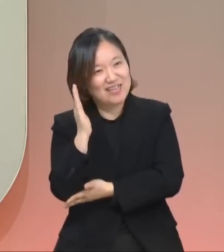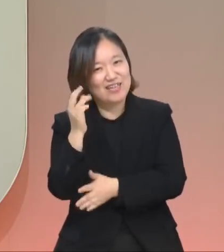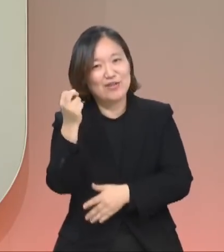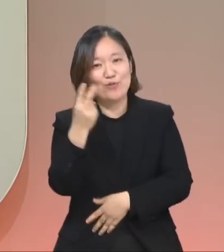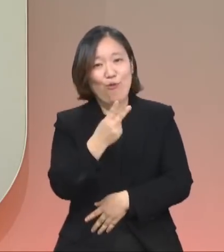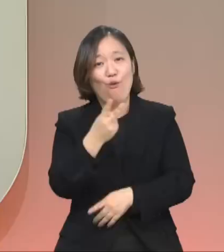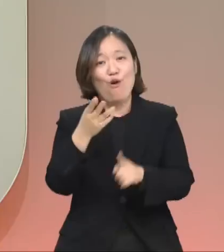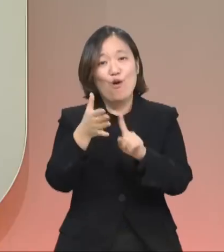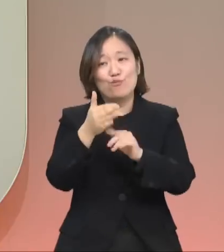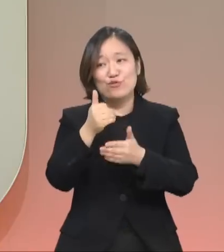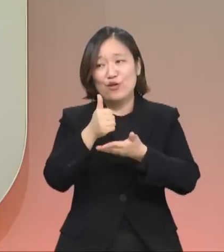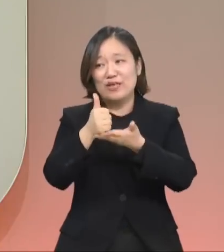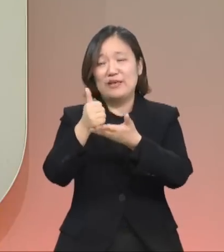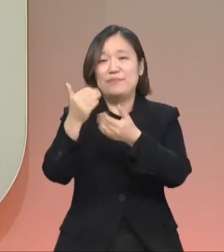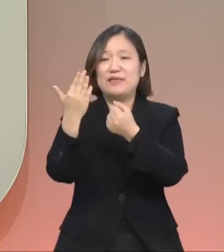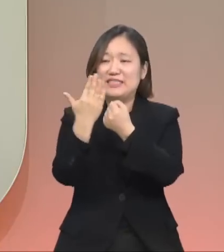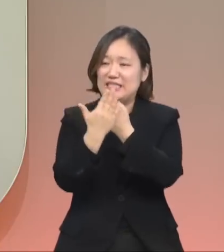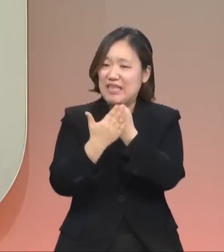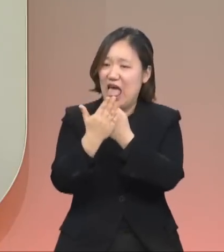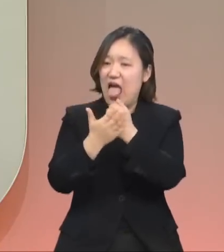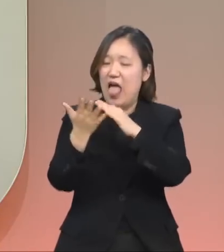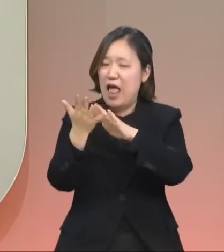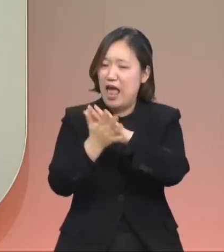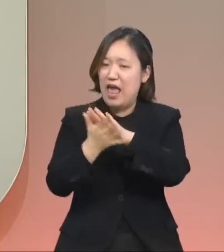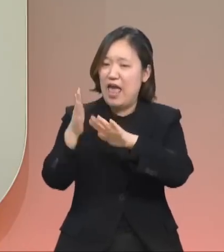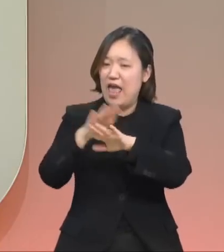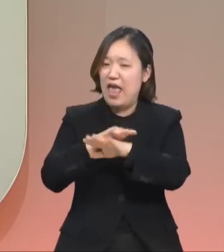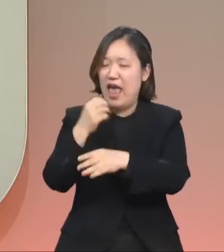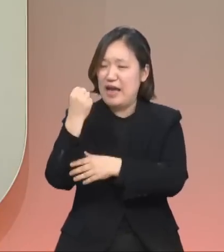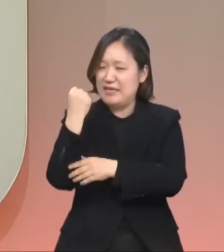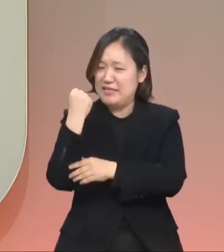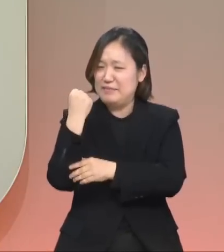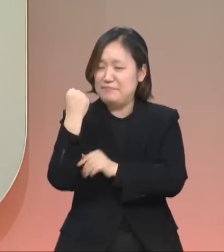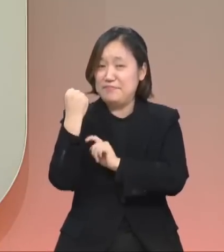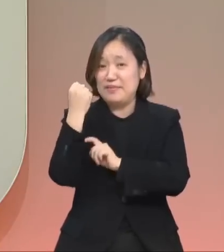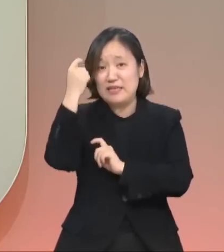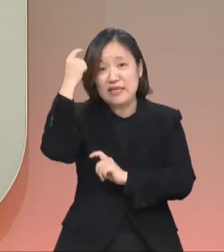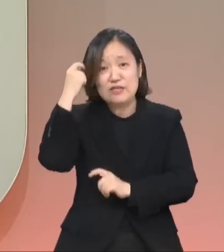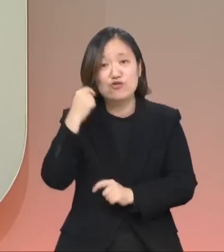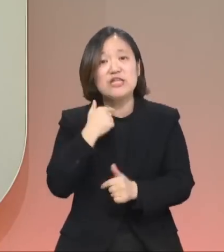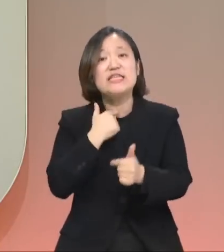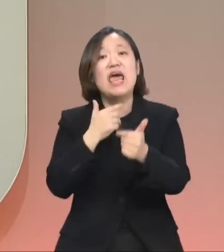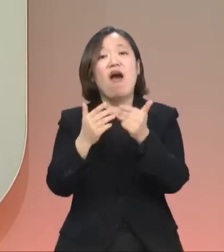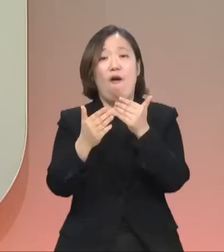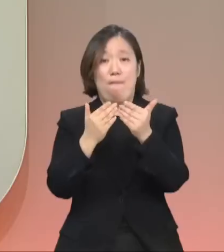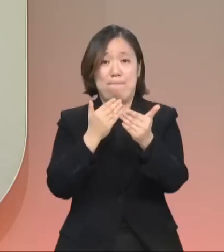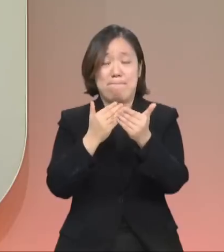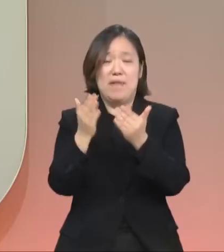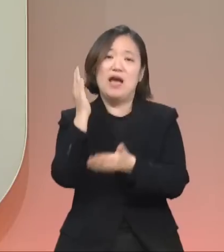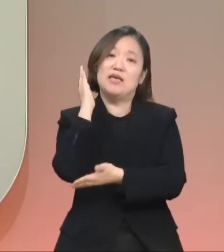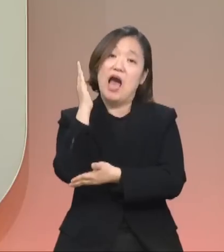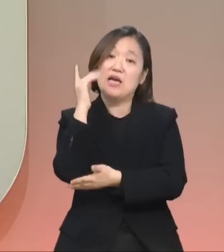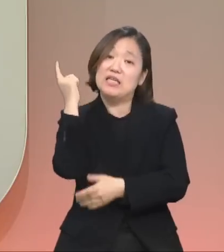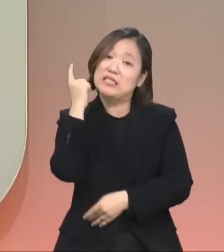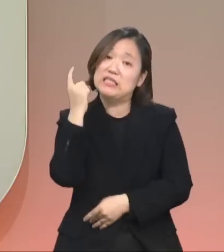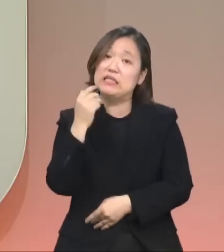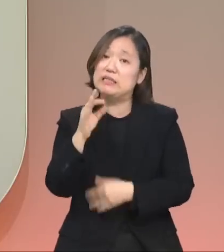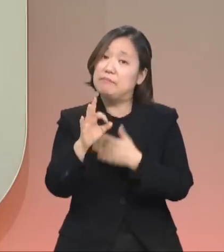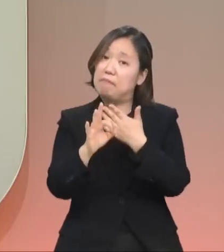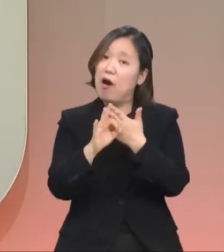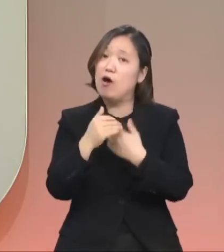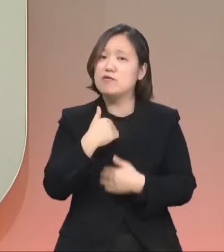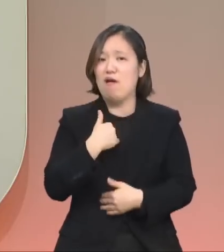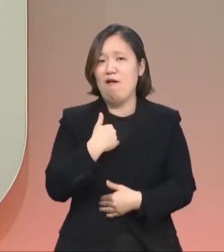어떤 가피와 부처님의 에너지가 가득 담긴 그런 체험을 하신 이야기들을 들으면 제가 다